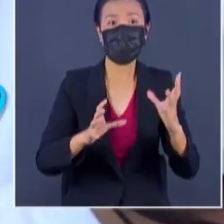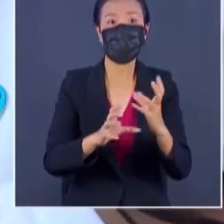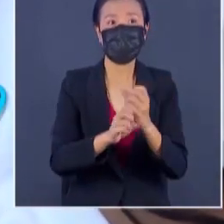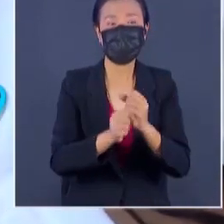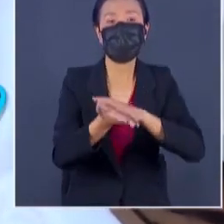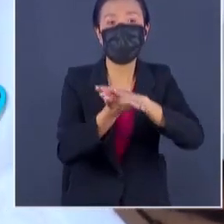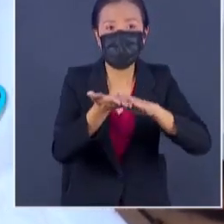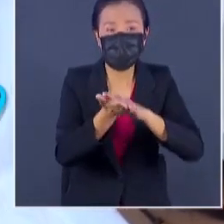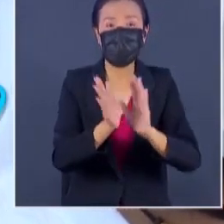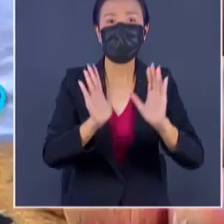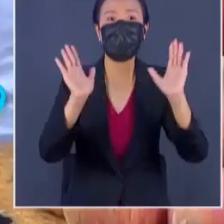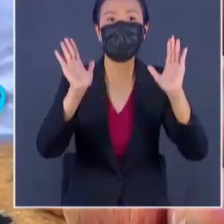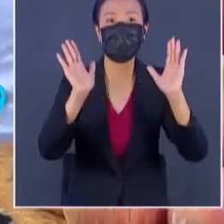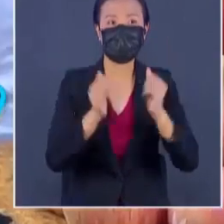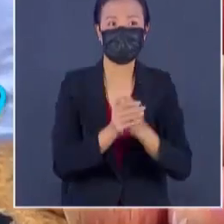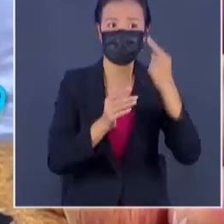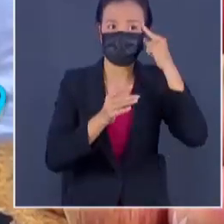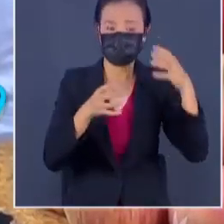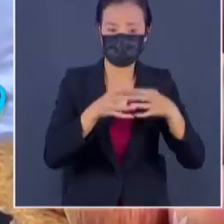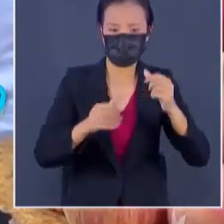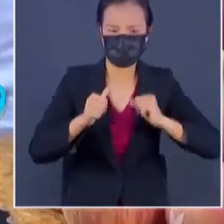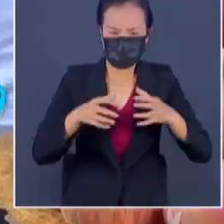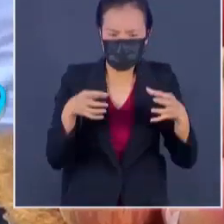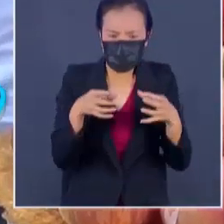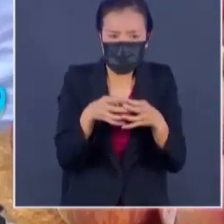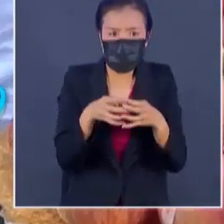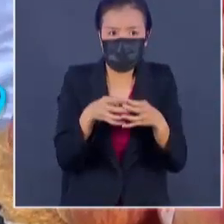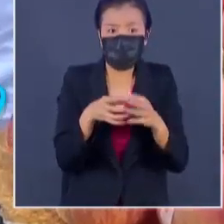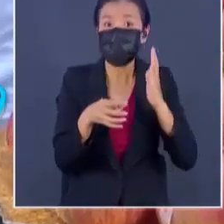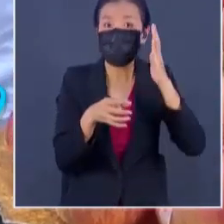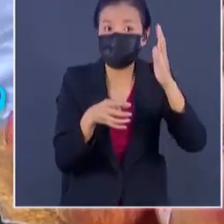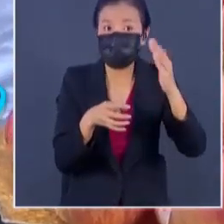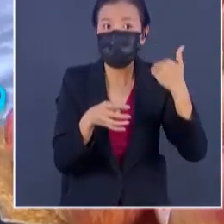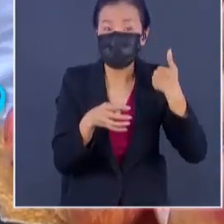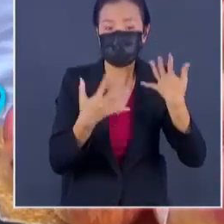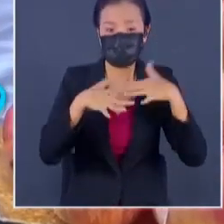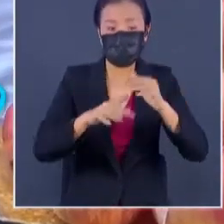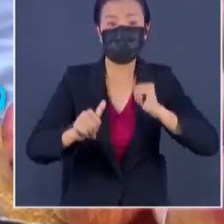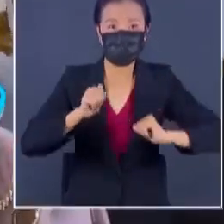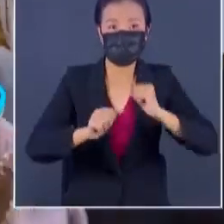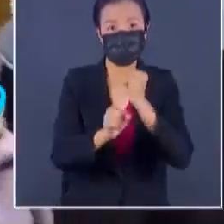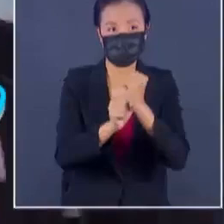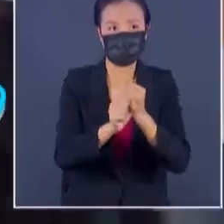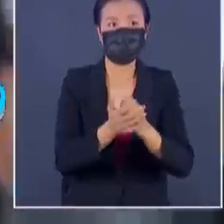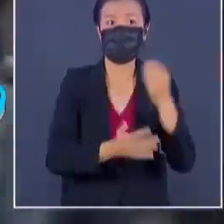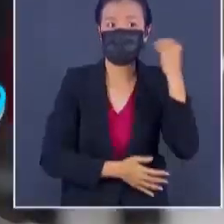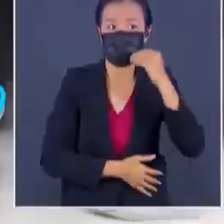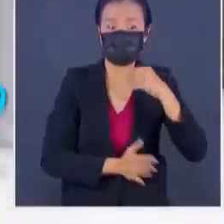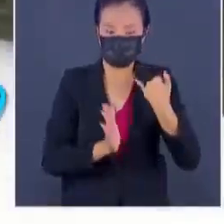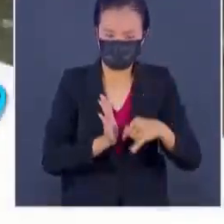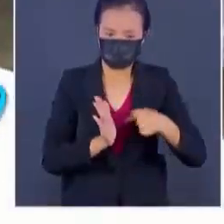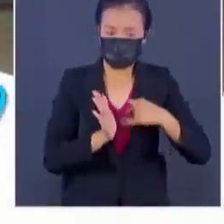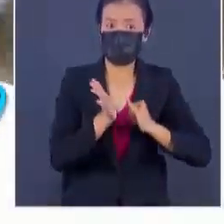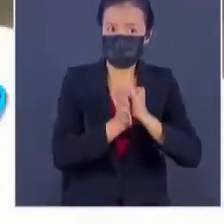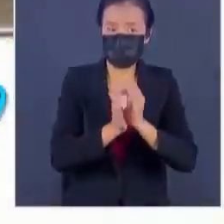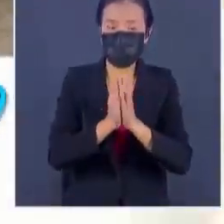แล้วก็ขอโทษกันเพราะว่ามองว่าวงการบันเทิงมันเล็กมากสักวันหนึ่งก็คงได้กลับมาร่วมงานกันและทุกครั้งที่เธอผิดหรือถู